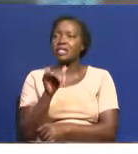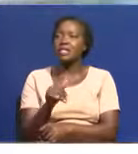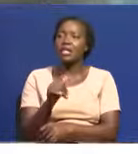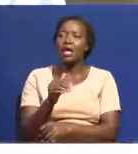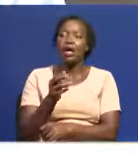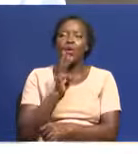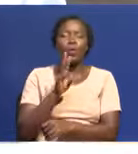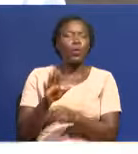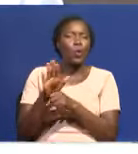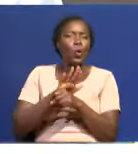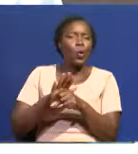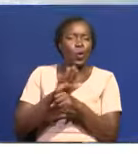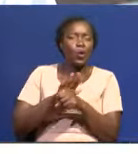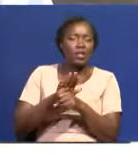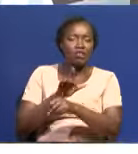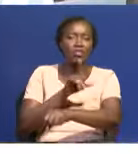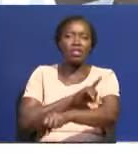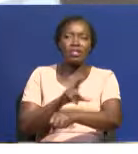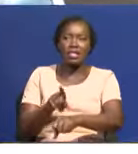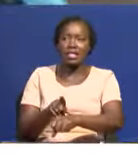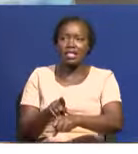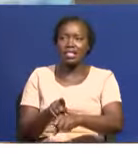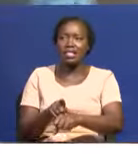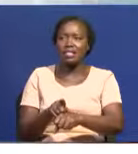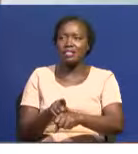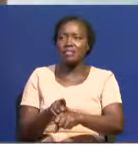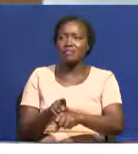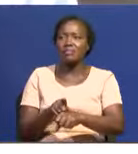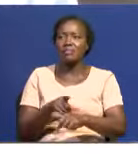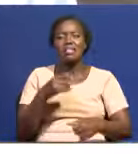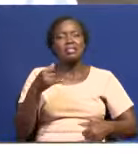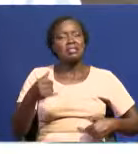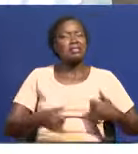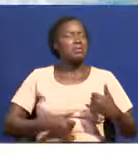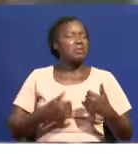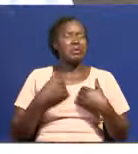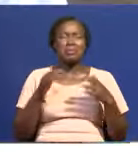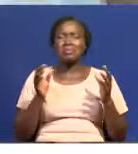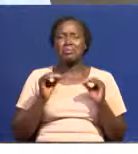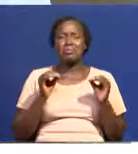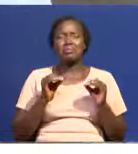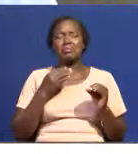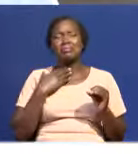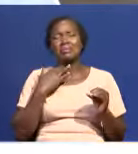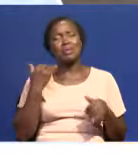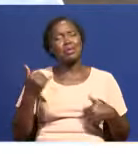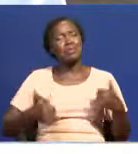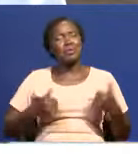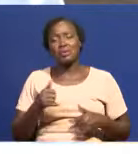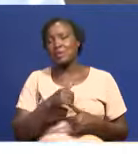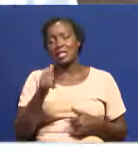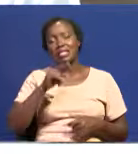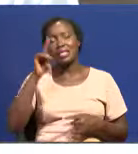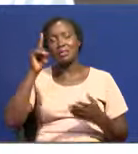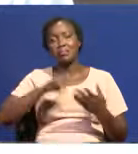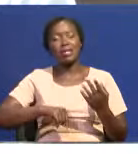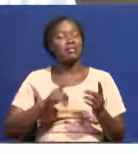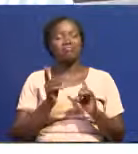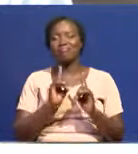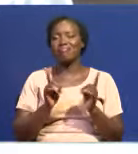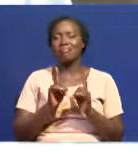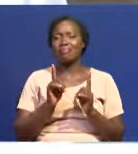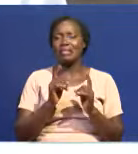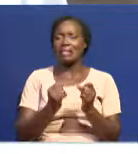maji imejaa kwa miguu. Mtoto ana furaha kwa wenzake, anatamani kufurahia na wenzake lakini hapana. Lakini alikuwa na